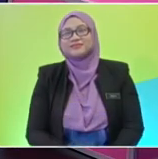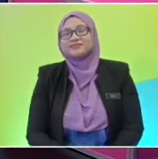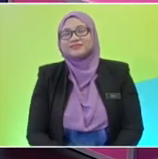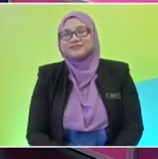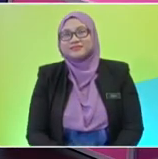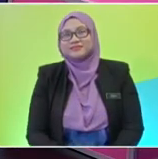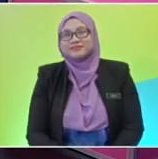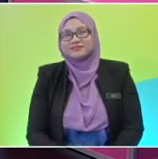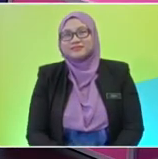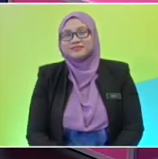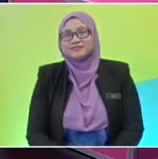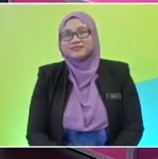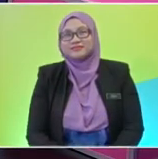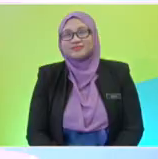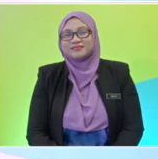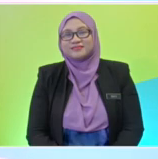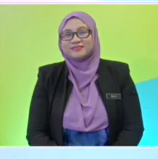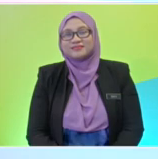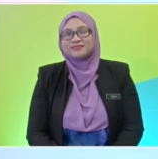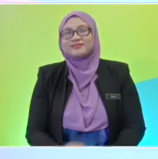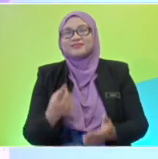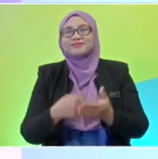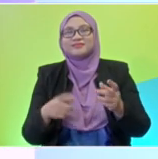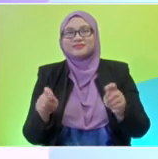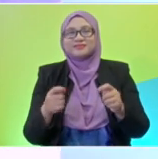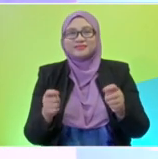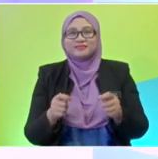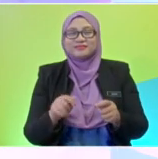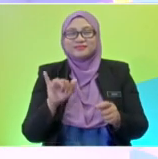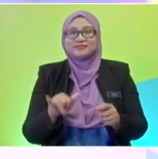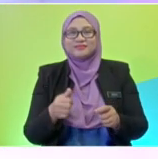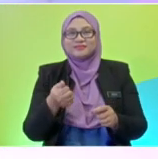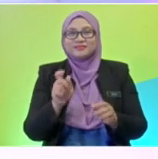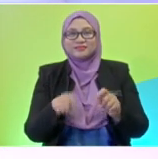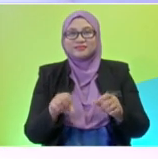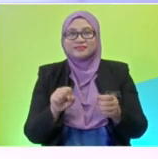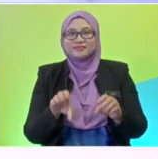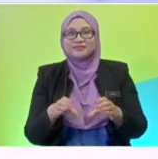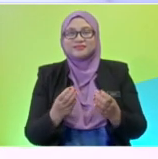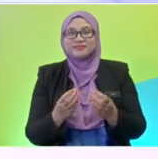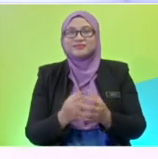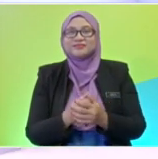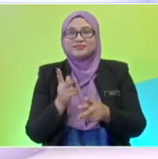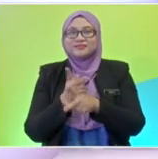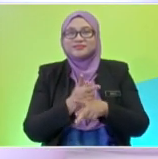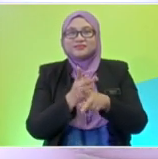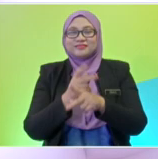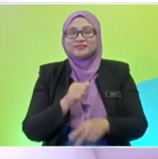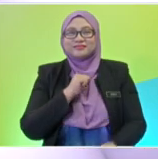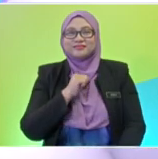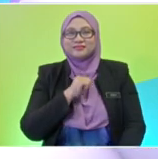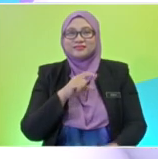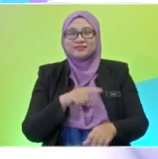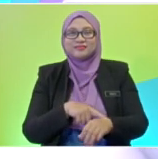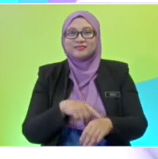Oke tindakan toleransi yang kamu boleh buat awal diri di meja makan